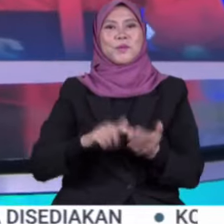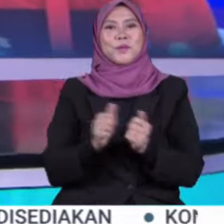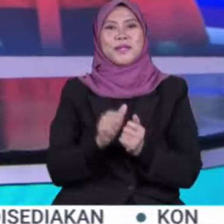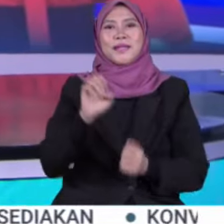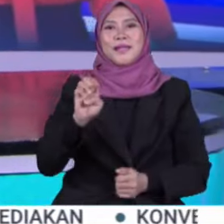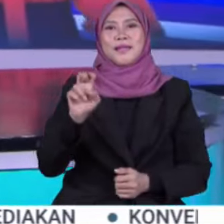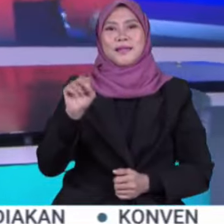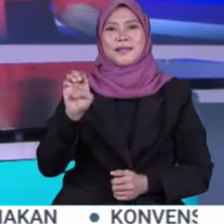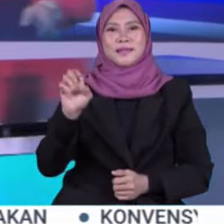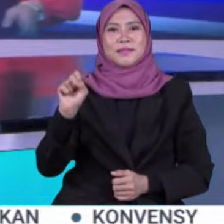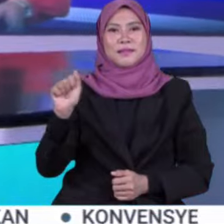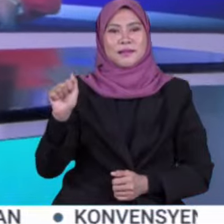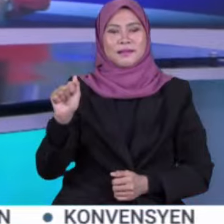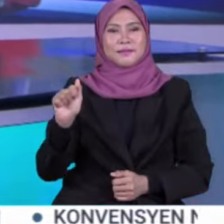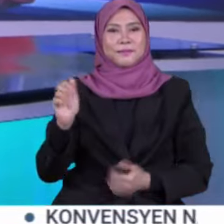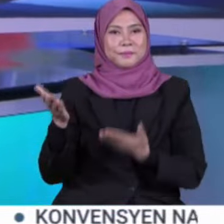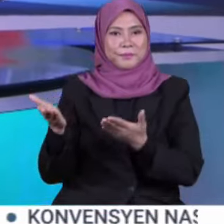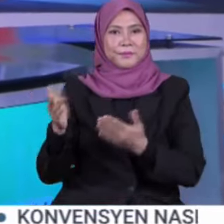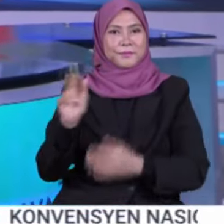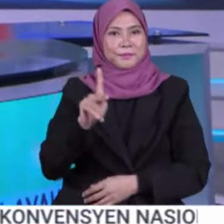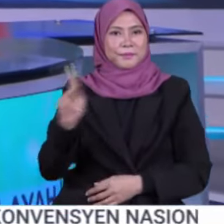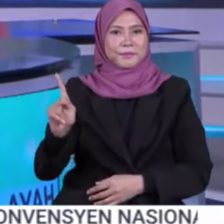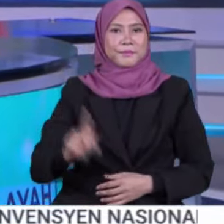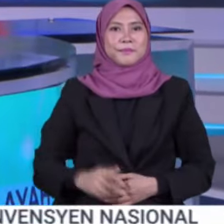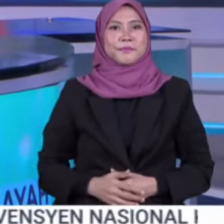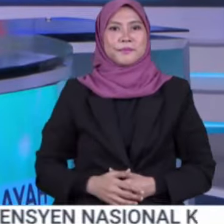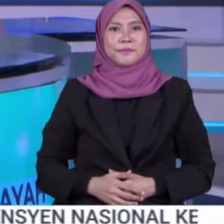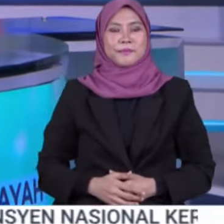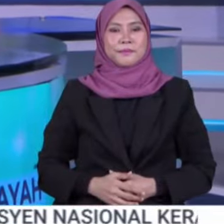Daulus di Kota Kinabalu. En, silakan.